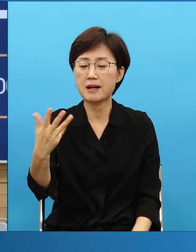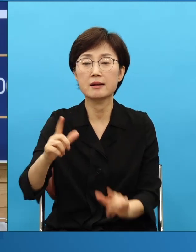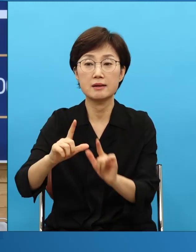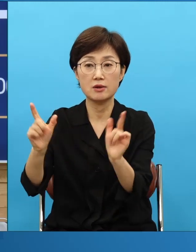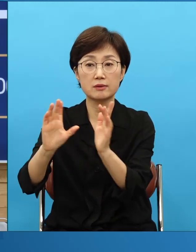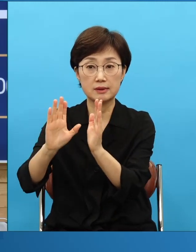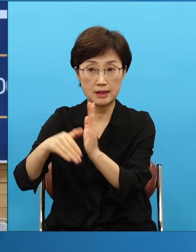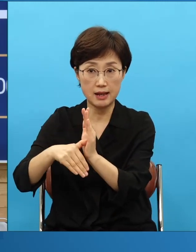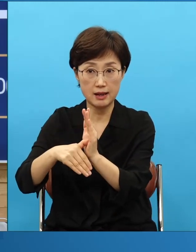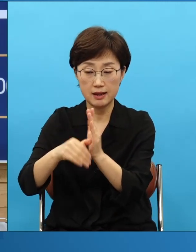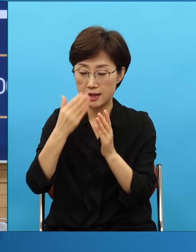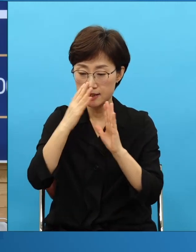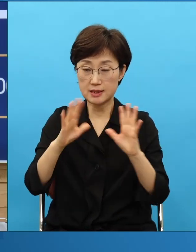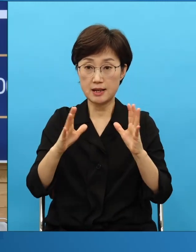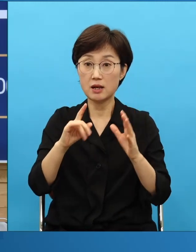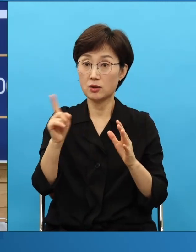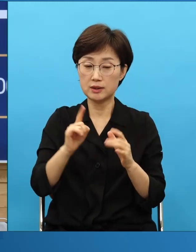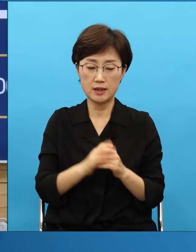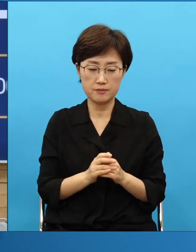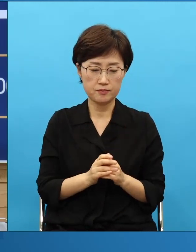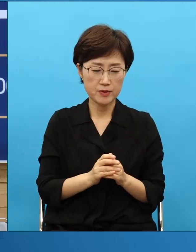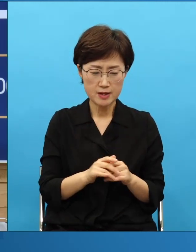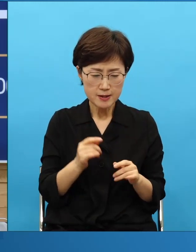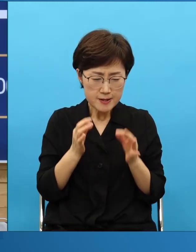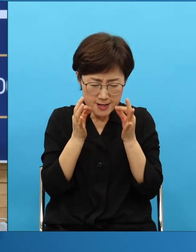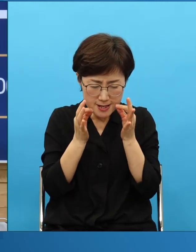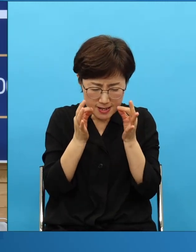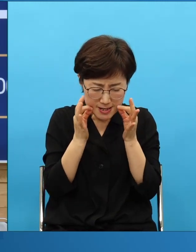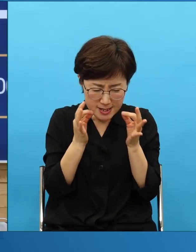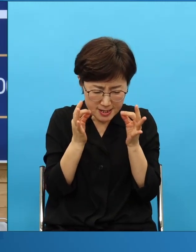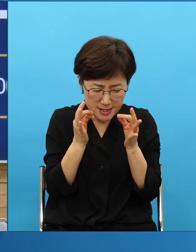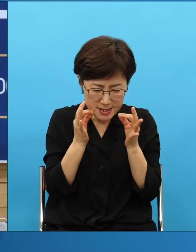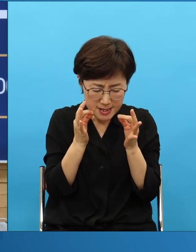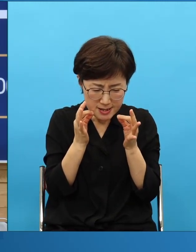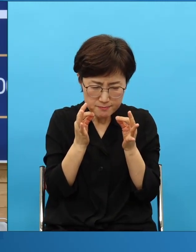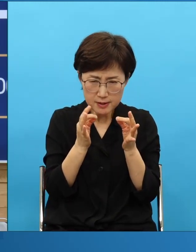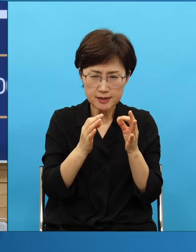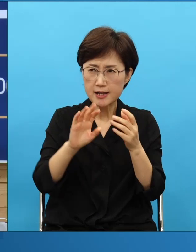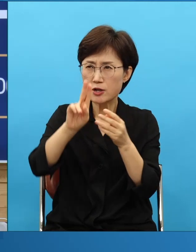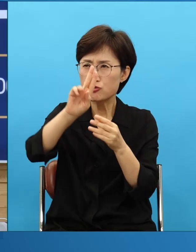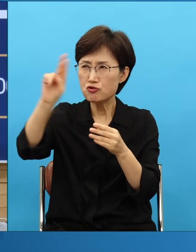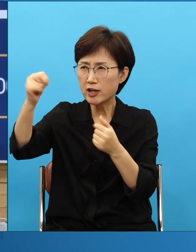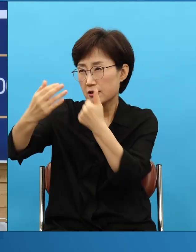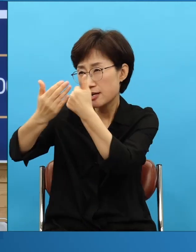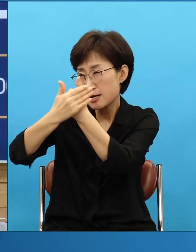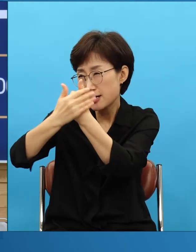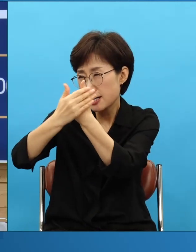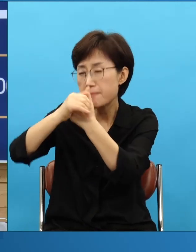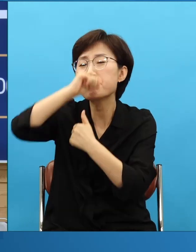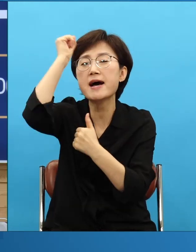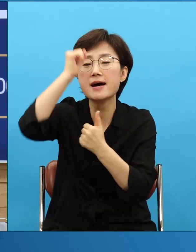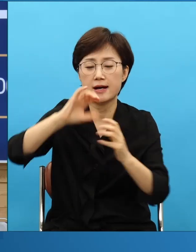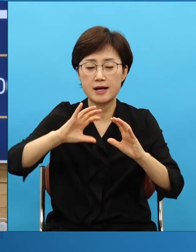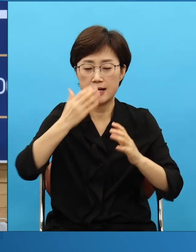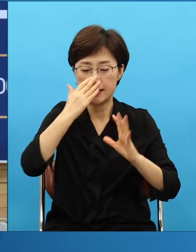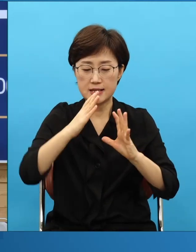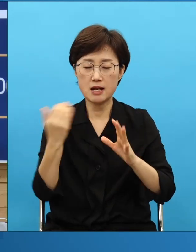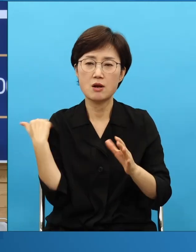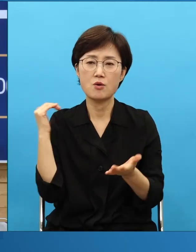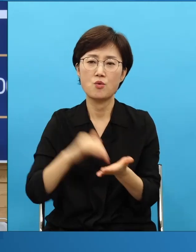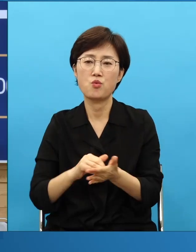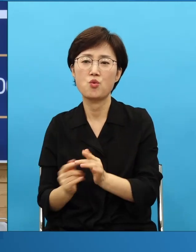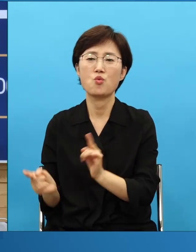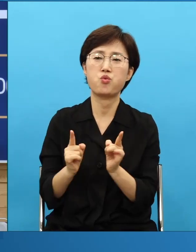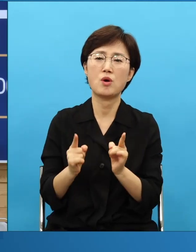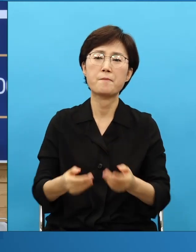이스라엘은 전 세계와 유엔의 도움으로 나라를 찾은 거란 And 말이에요. finally, we see that 1948, that through the help of